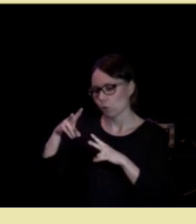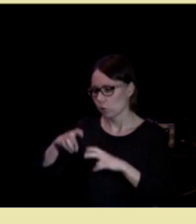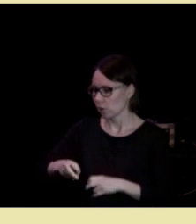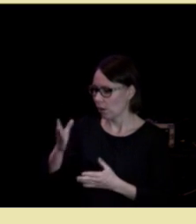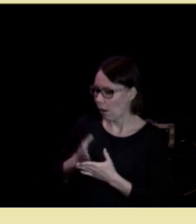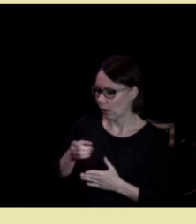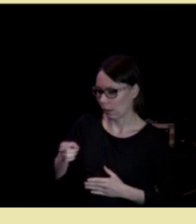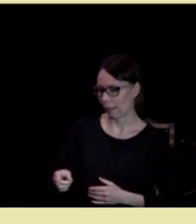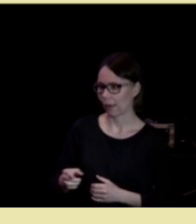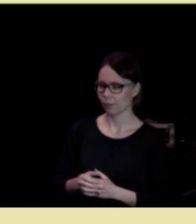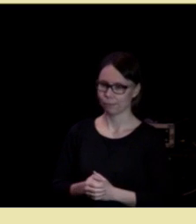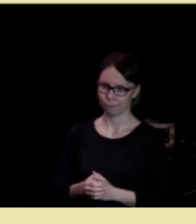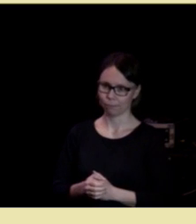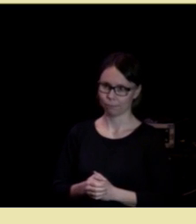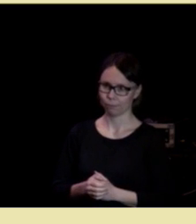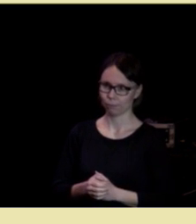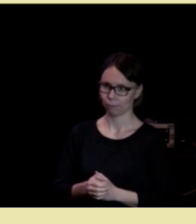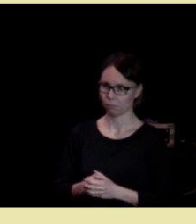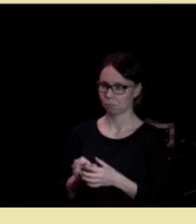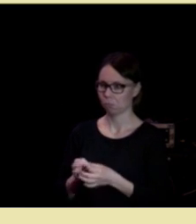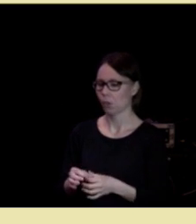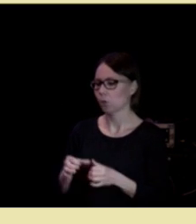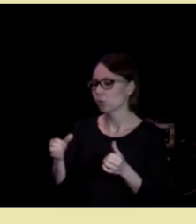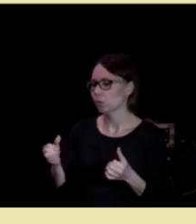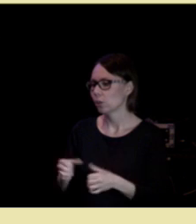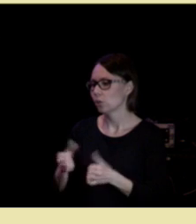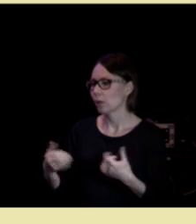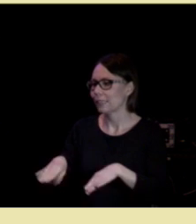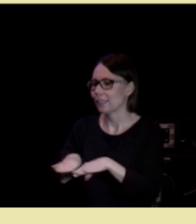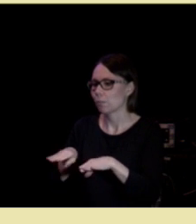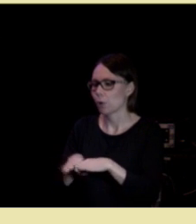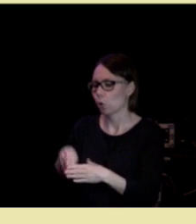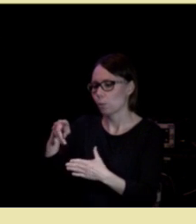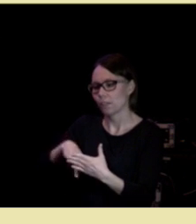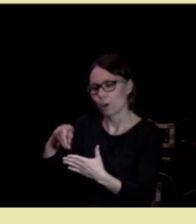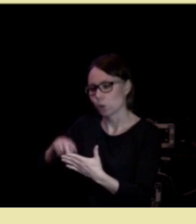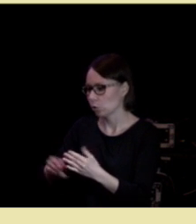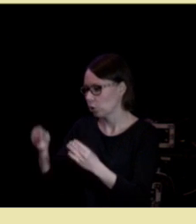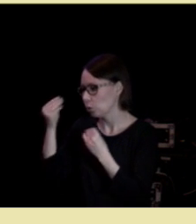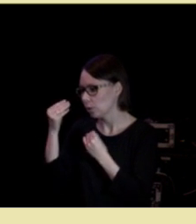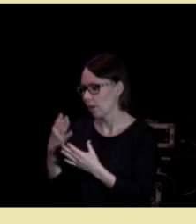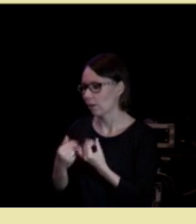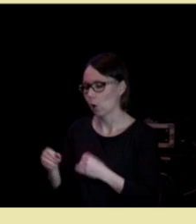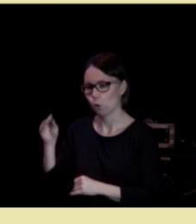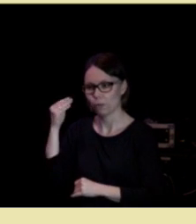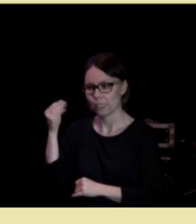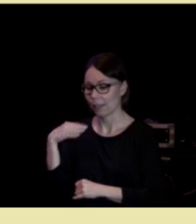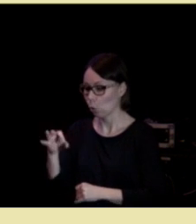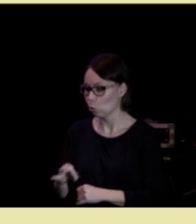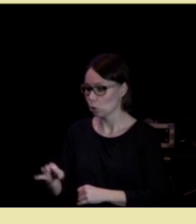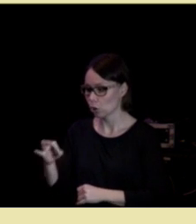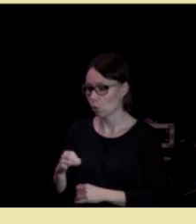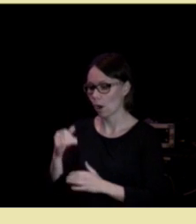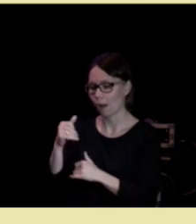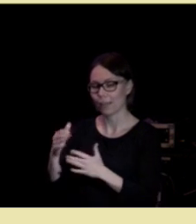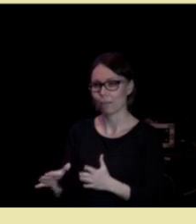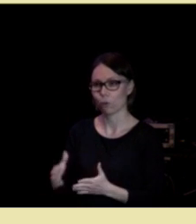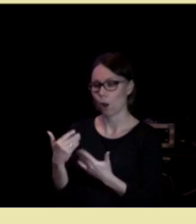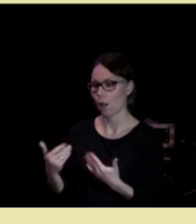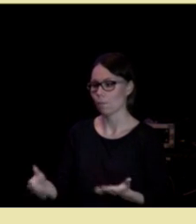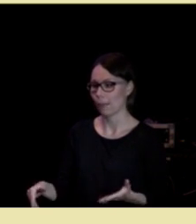det I en större sammanlignande observationsstudie som har då utgått från Universitetet I Oslo avdelning för